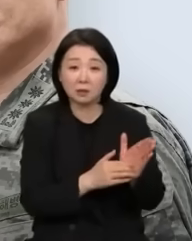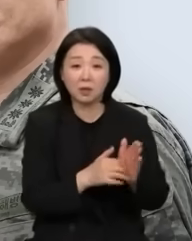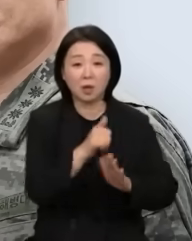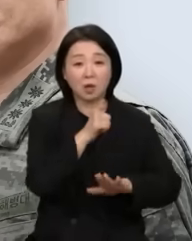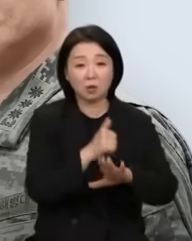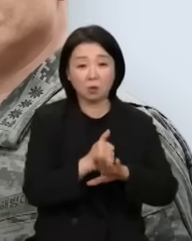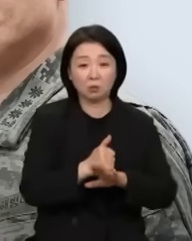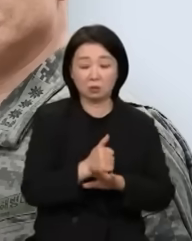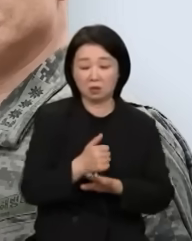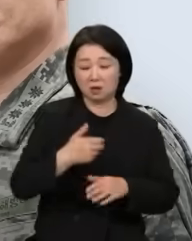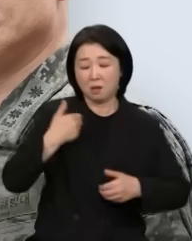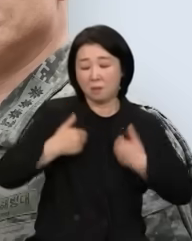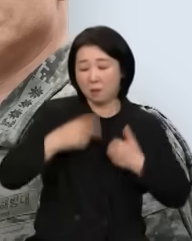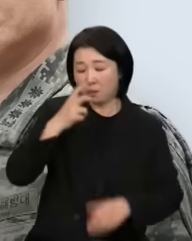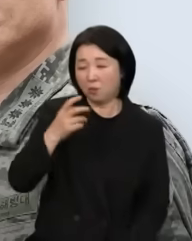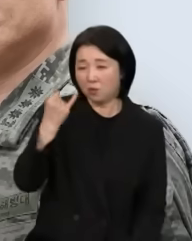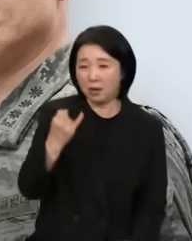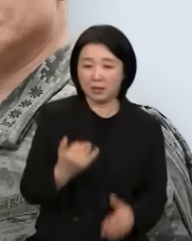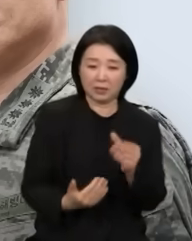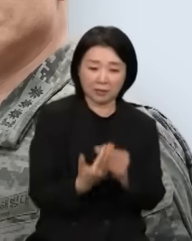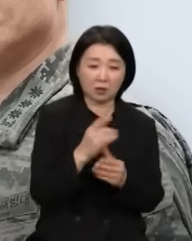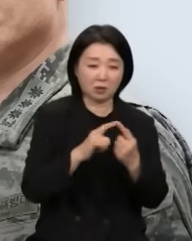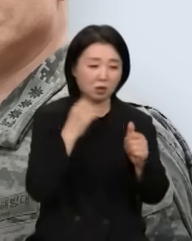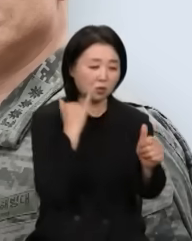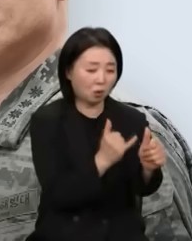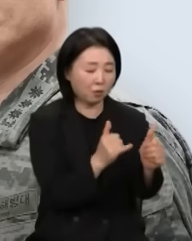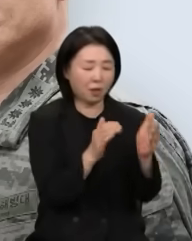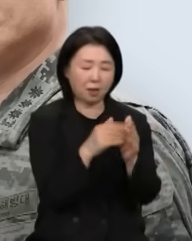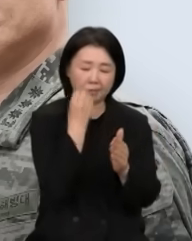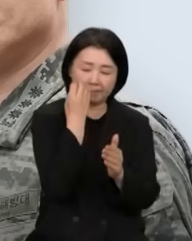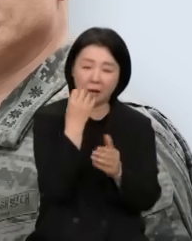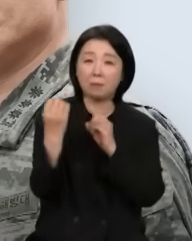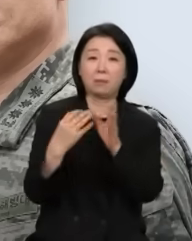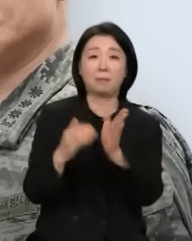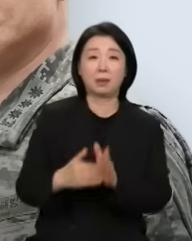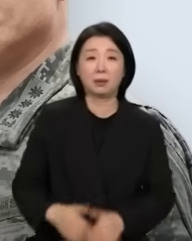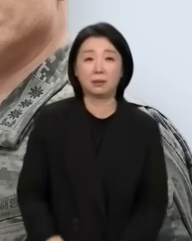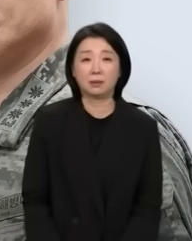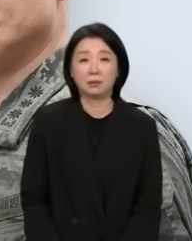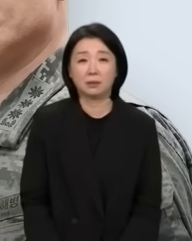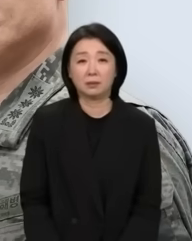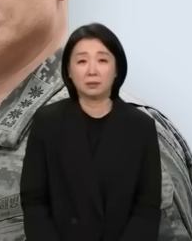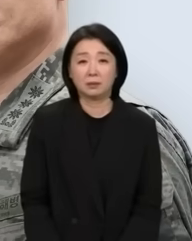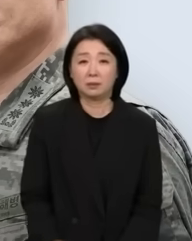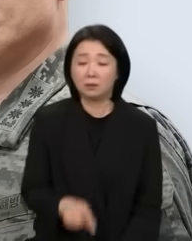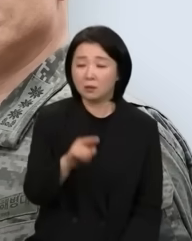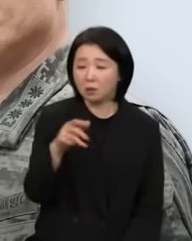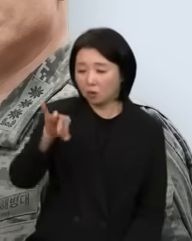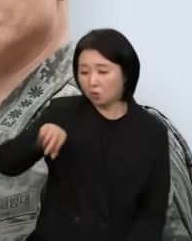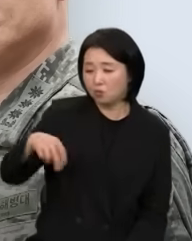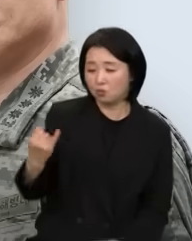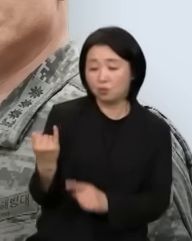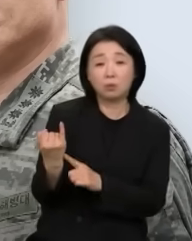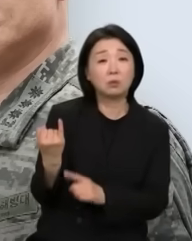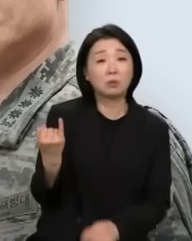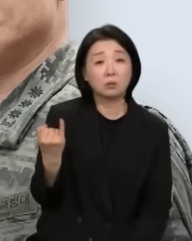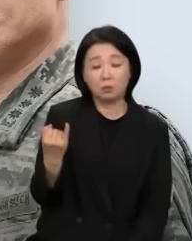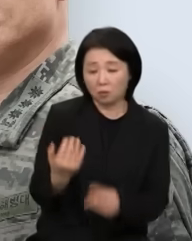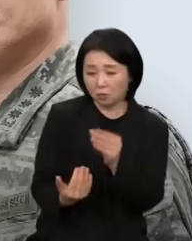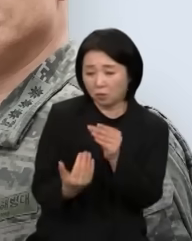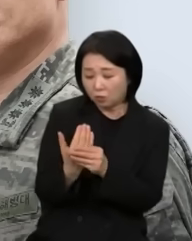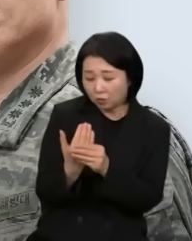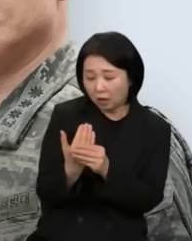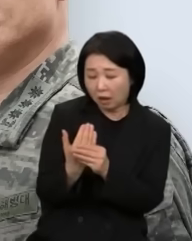바쁜 법무관리관이 사건에 대해 전화해서 얘기하는 게 이상하다고 답했다는 겁니다. 여기서 유 법무관리관은 수사에